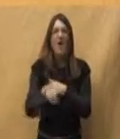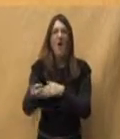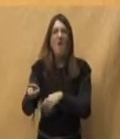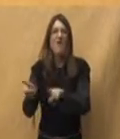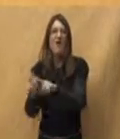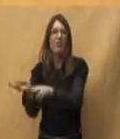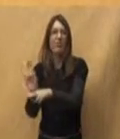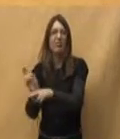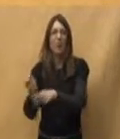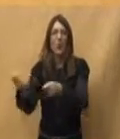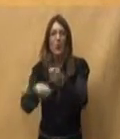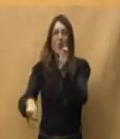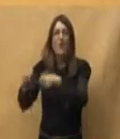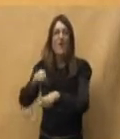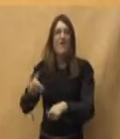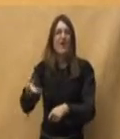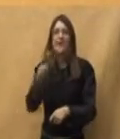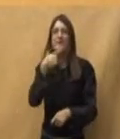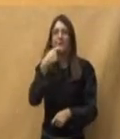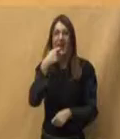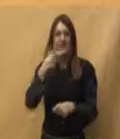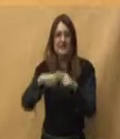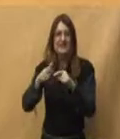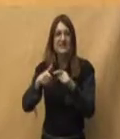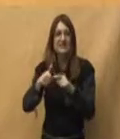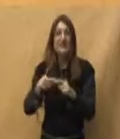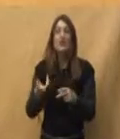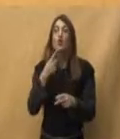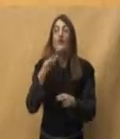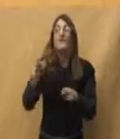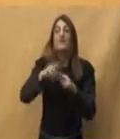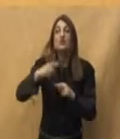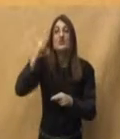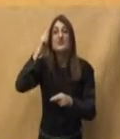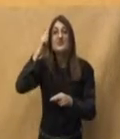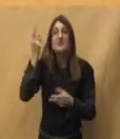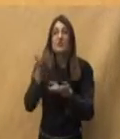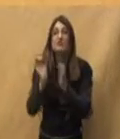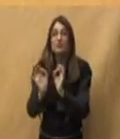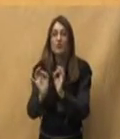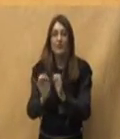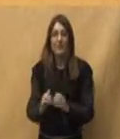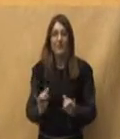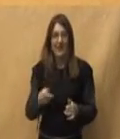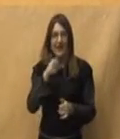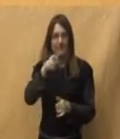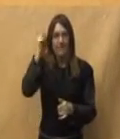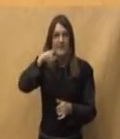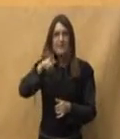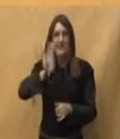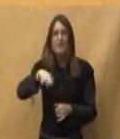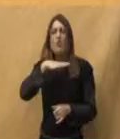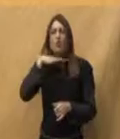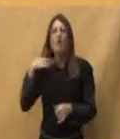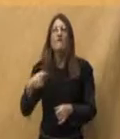kakve kupovine, koje kakvih prehrambenih artikala, sa više znanja. Ali da li vi mislite da mi imamo dovoljno znanja?